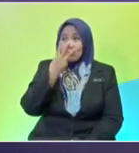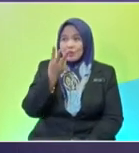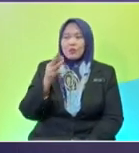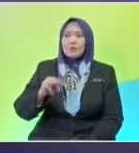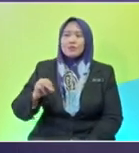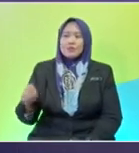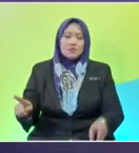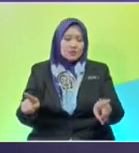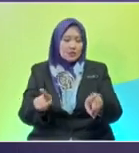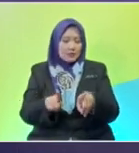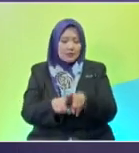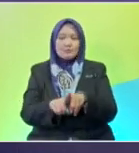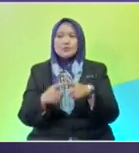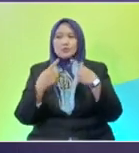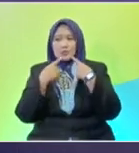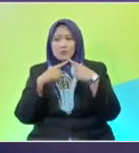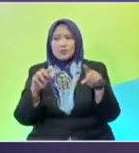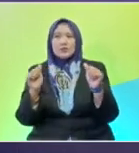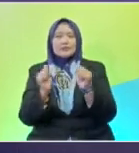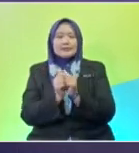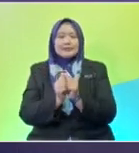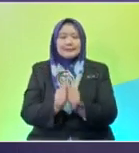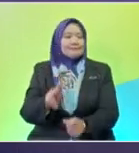dengan Kak Ria dan juga